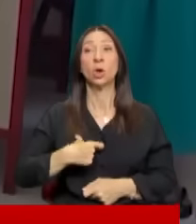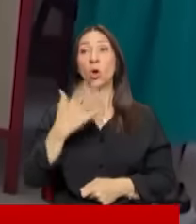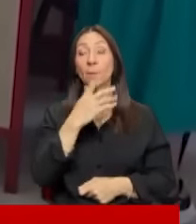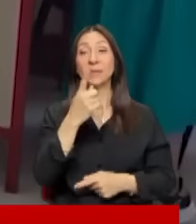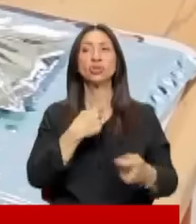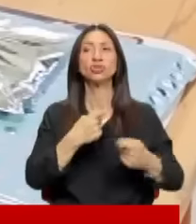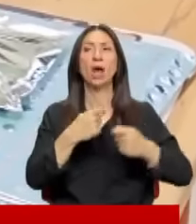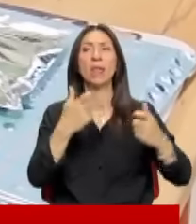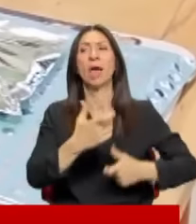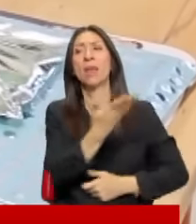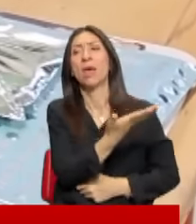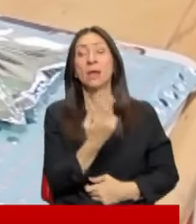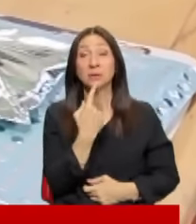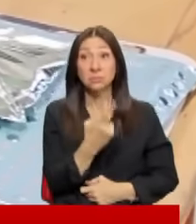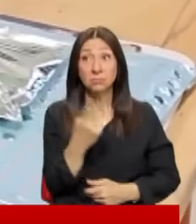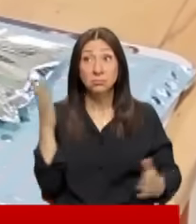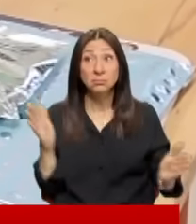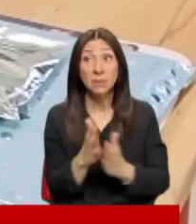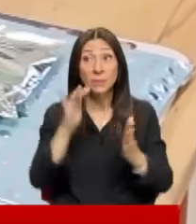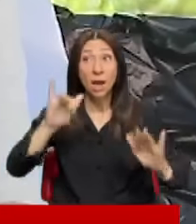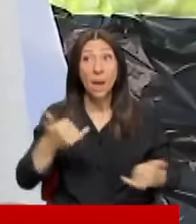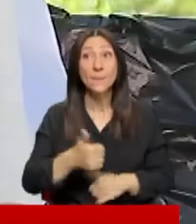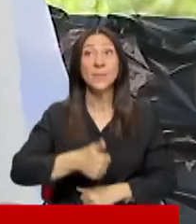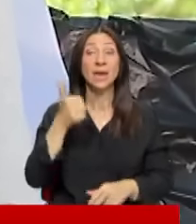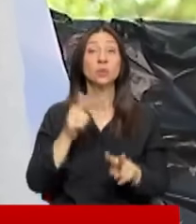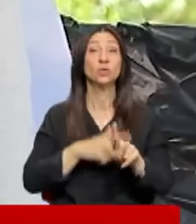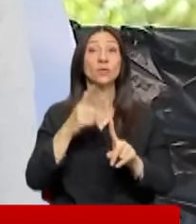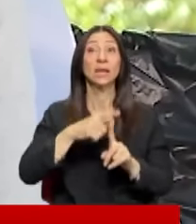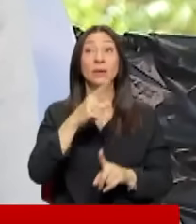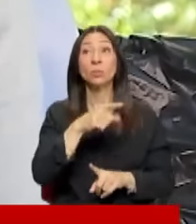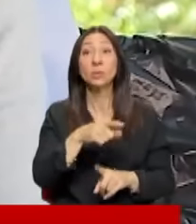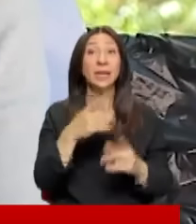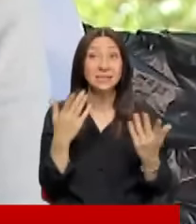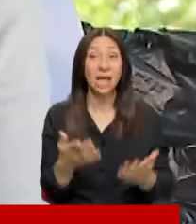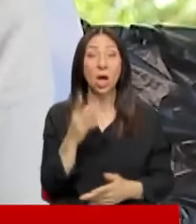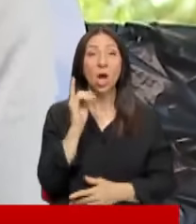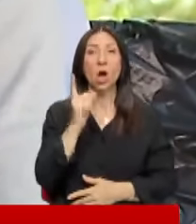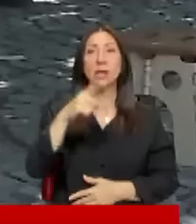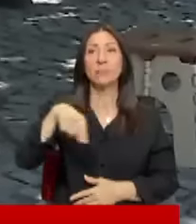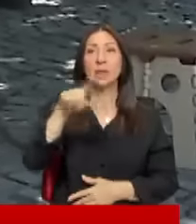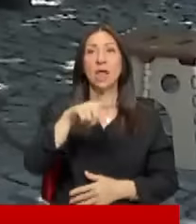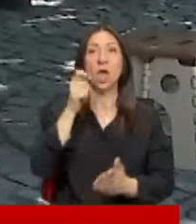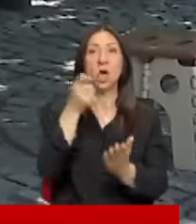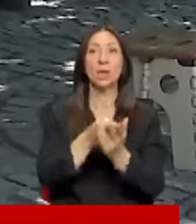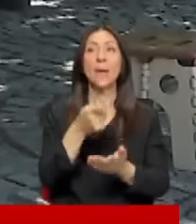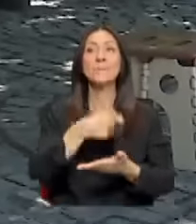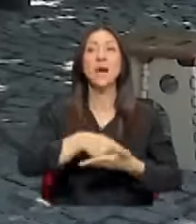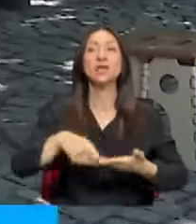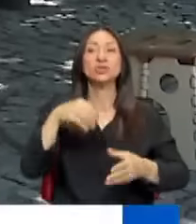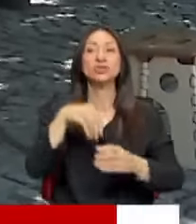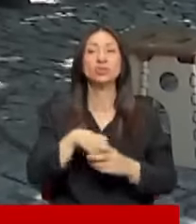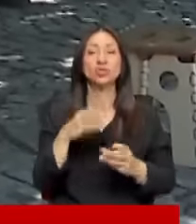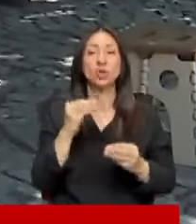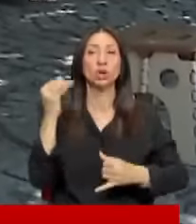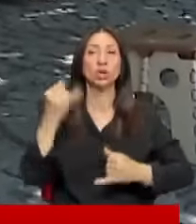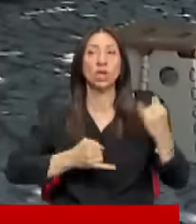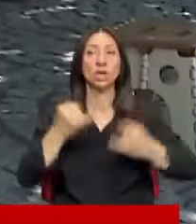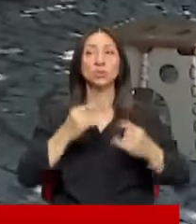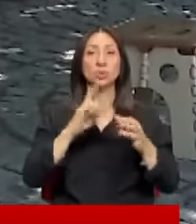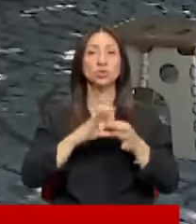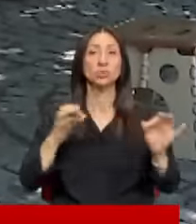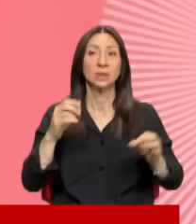birer ticarethane sözlerine tepkiler yükselirken Bakan Yusuf Tekin bu kez de öğretmenlere ödenen maaşlar için çok tartışılacak